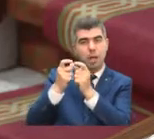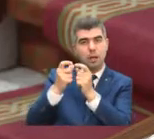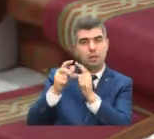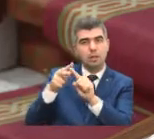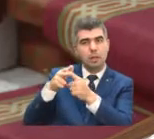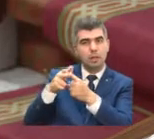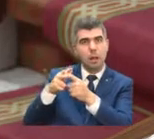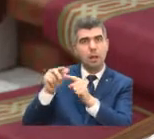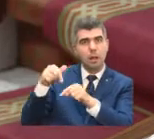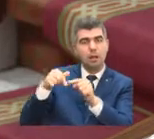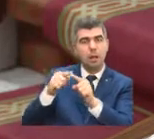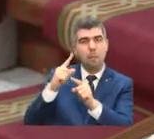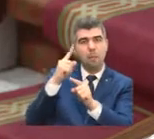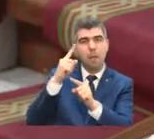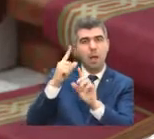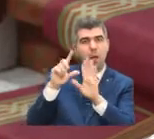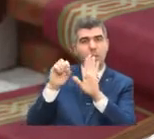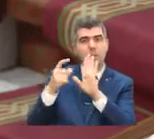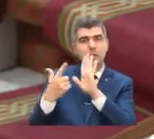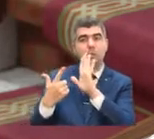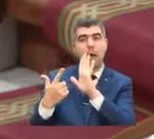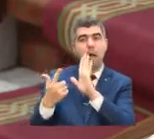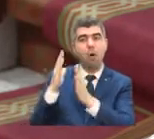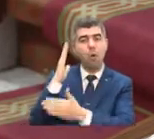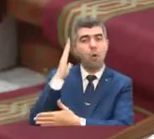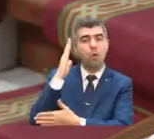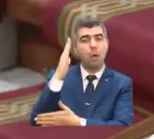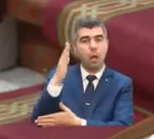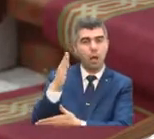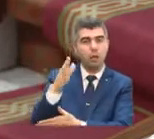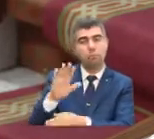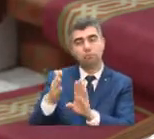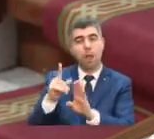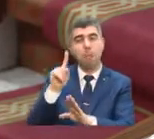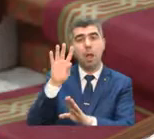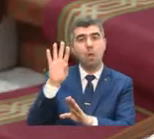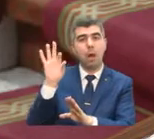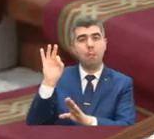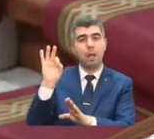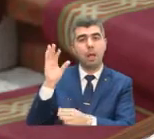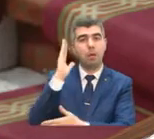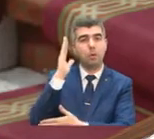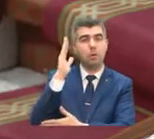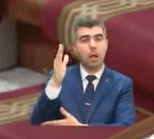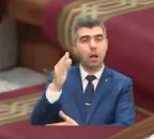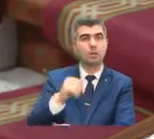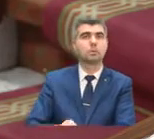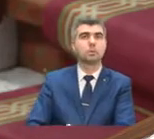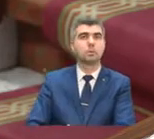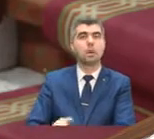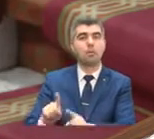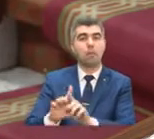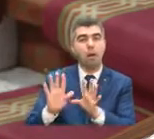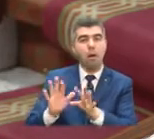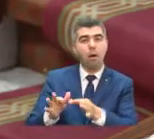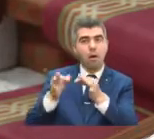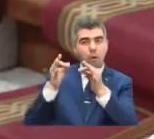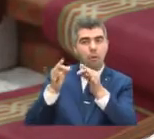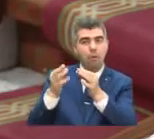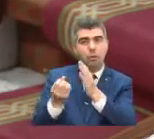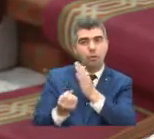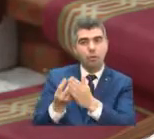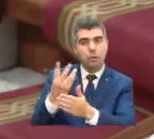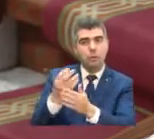جدا فيها 107 ديال الهكتارات ومنهم 40 هكتار يعني منطقة حرة، أعطت نتائج إيجابية لحد الآن،